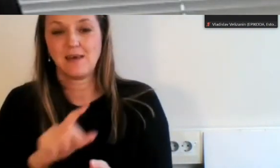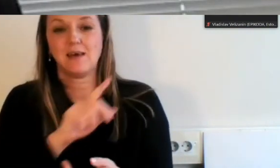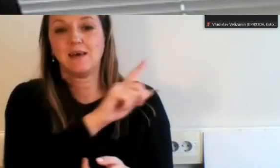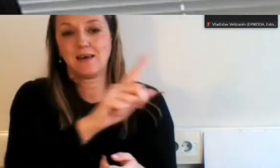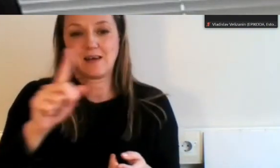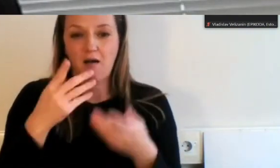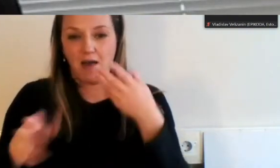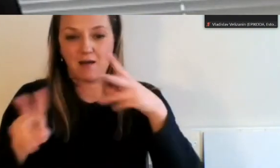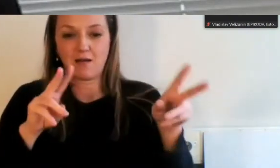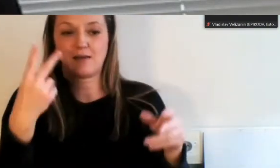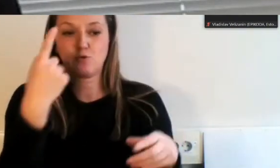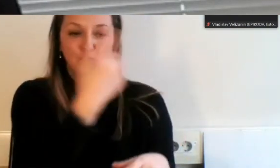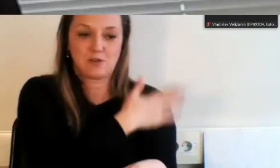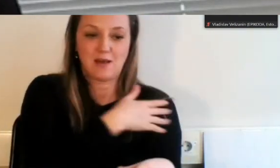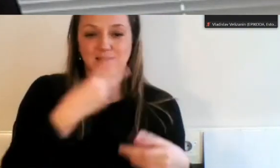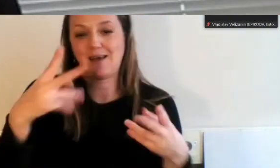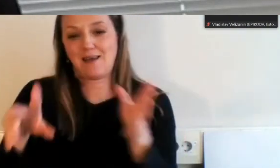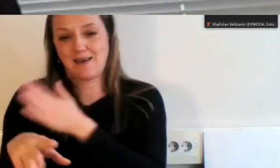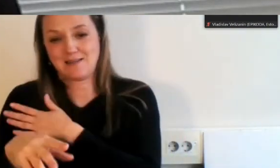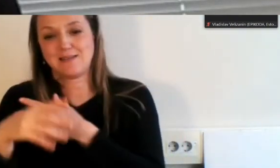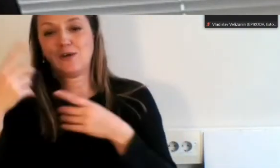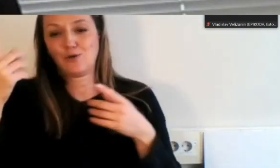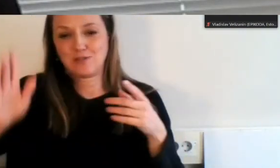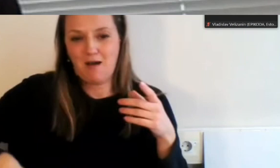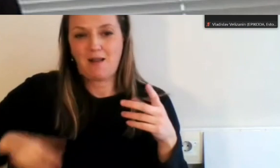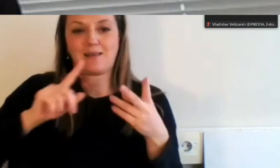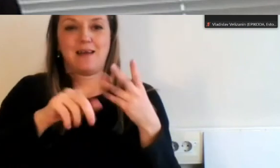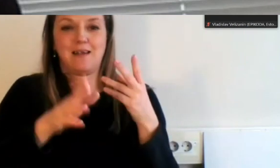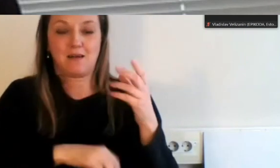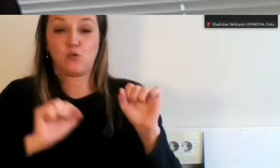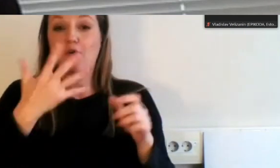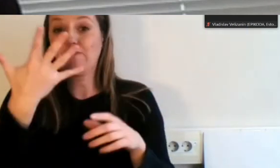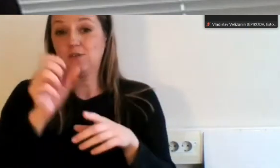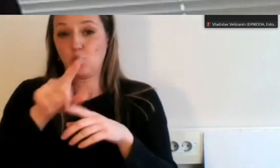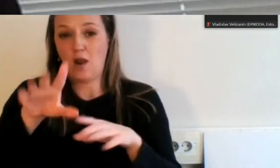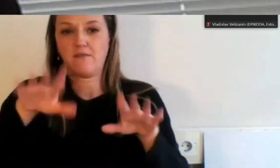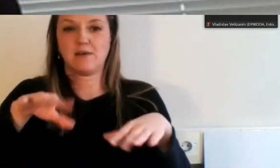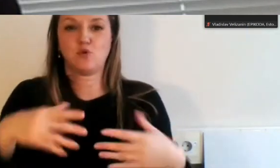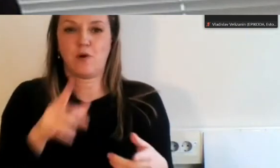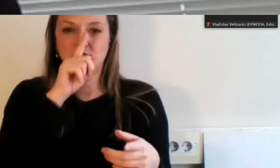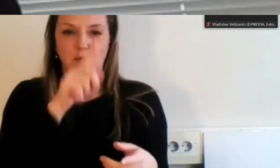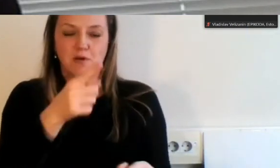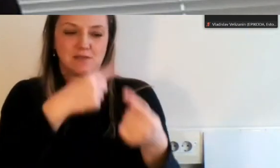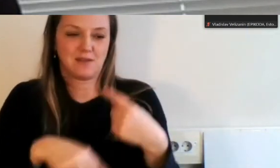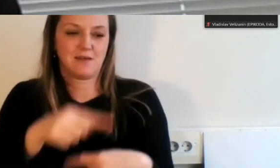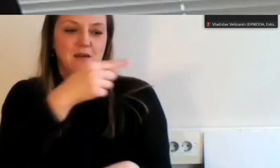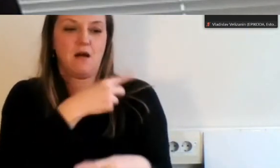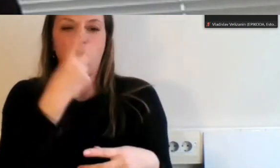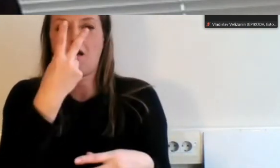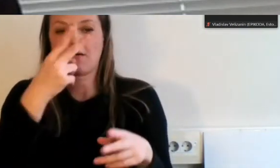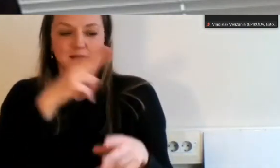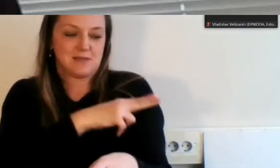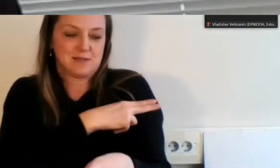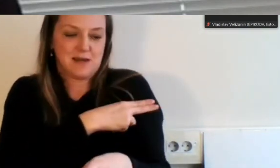viirust on ülemistes hingamisteedes hästi palju. Need on mõned päevad, kus see viirus on kõige nakkusohtlikum